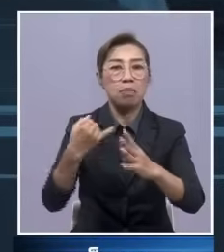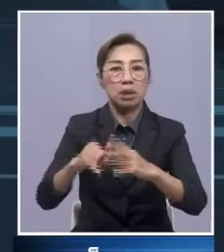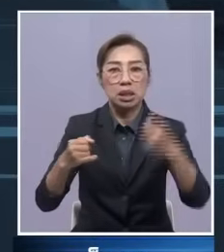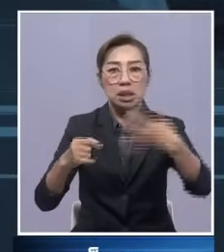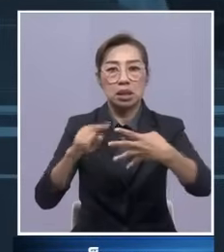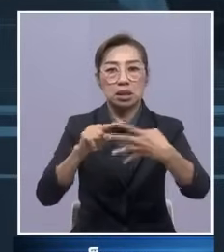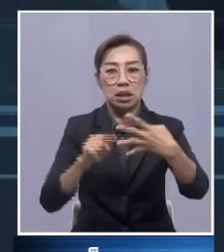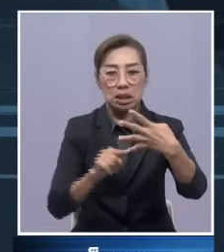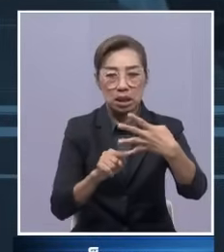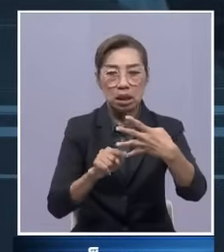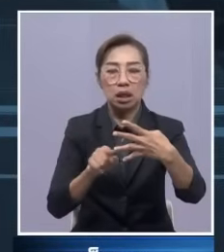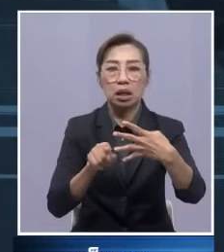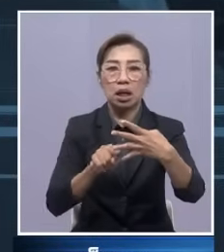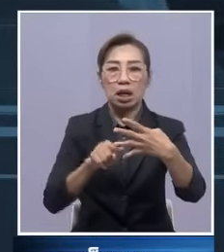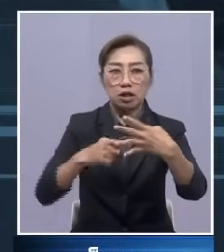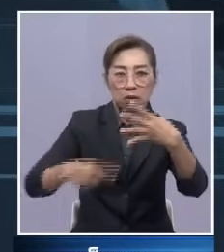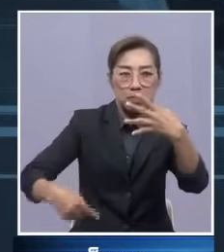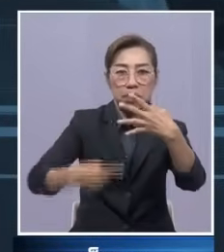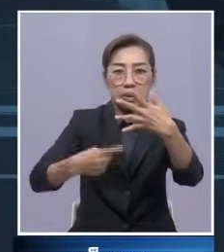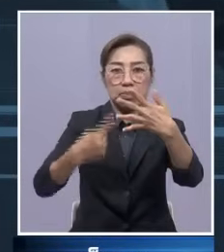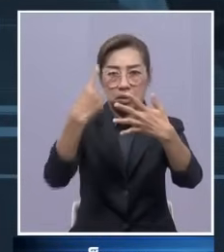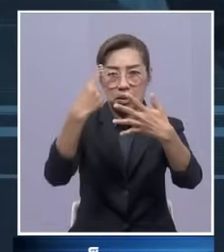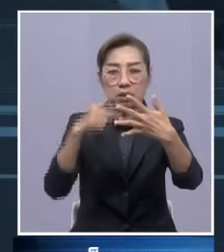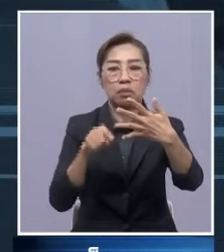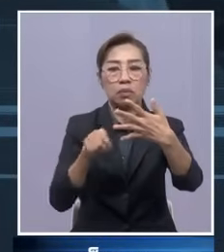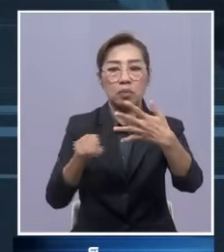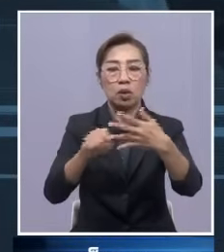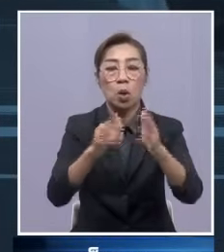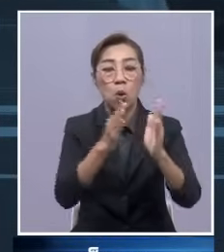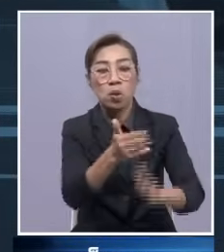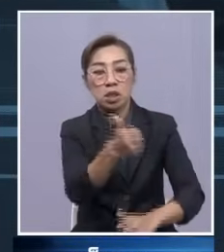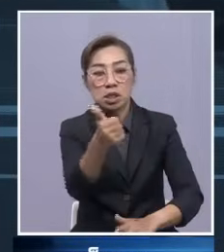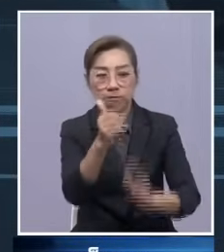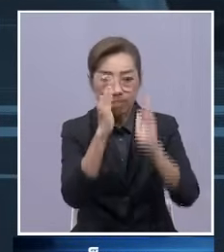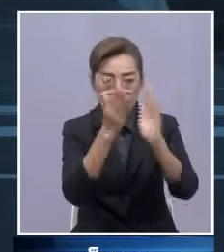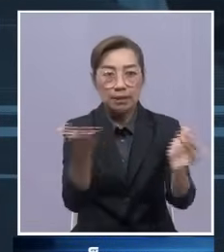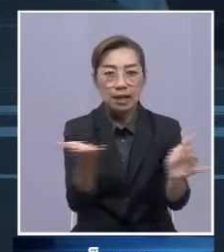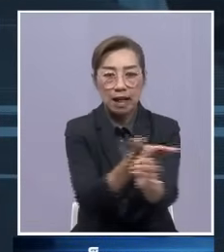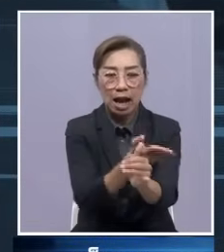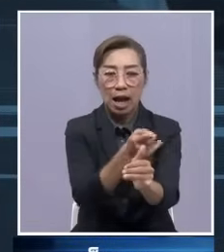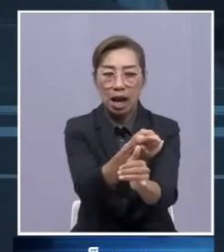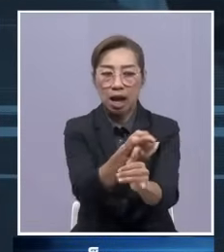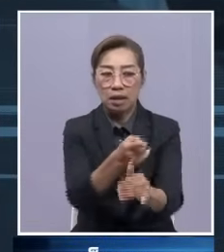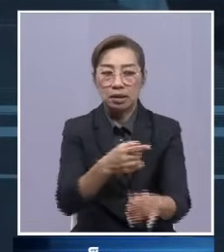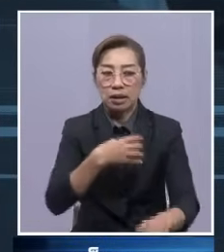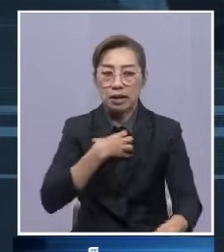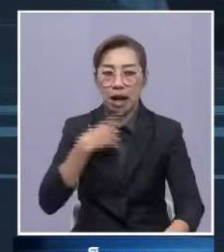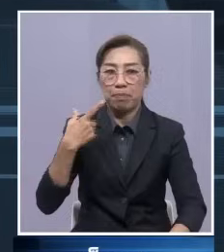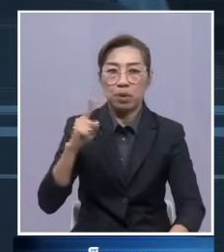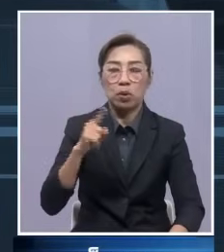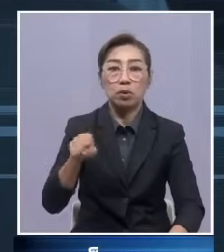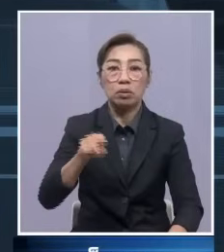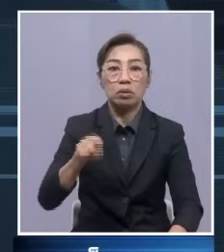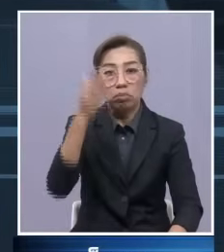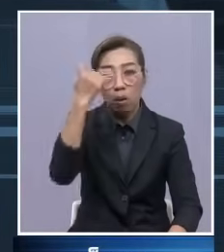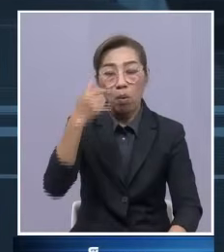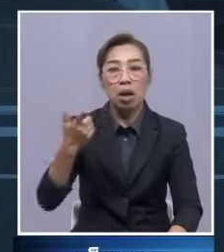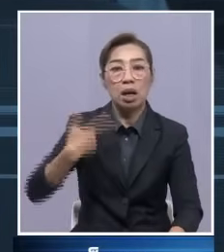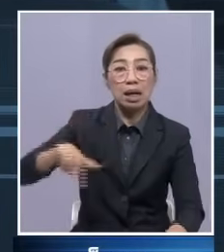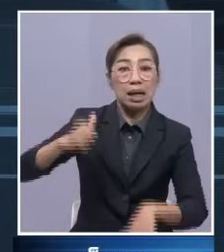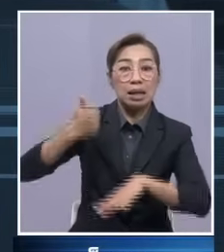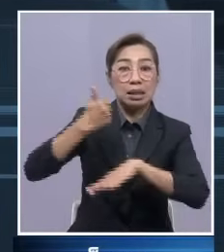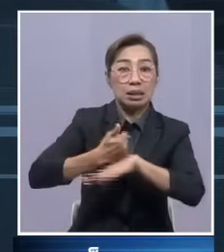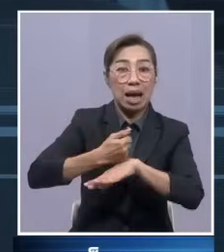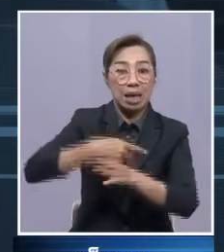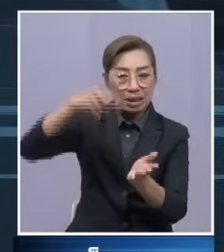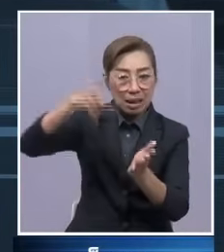ครับและเพิ่มขึ้นมา1ข้อหานั่นก็คือฆ่าผู้อื่นตายโดยเจตนาเล็งเห็นผลนะครับหลังจากที่ศาลเลื่อนอ่านคำ